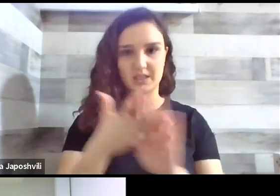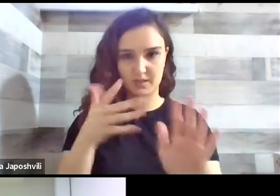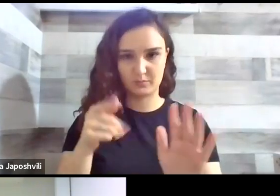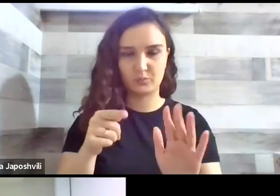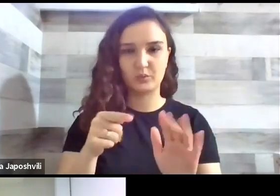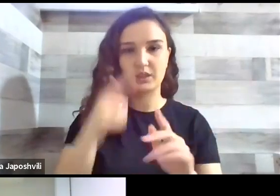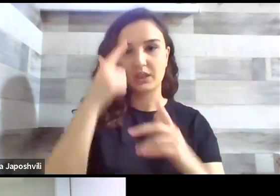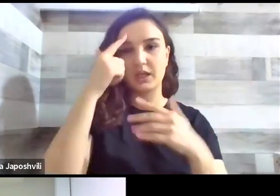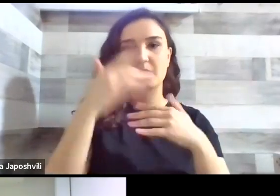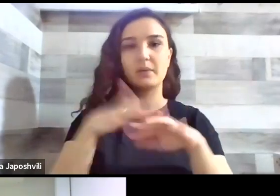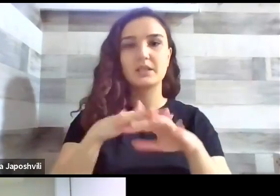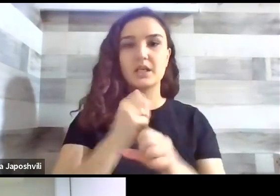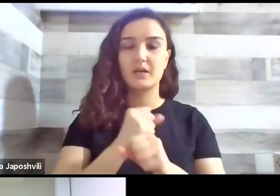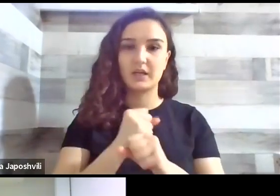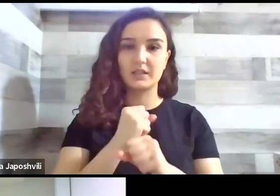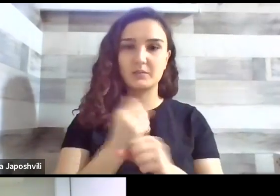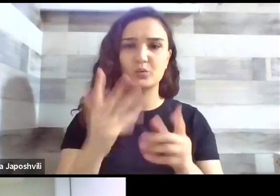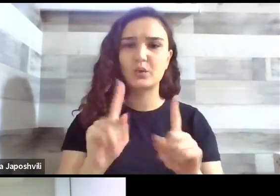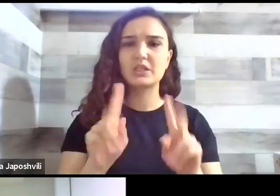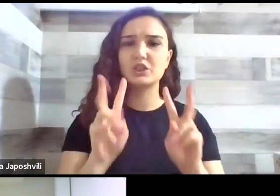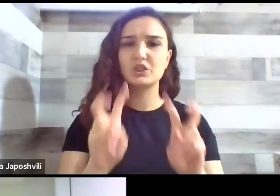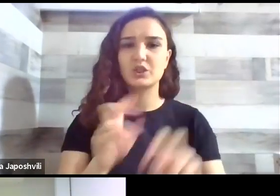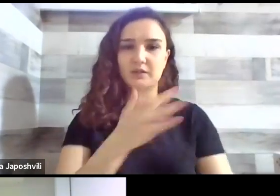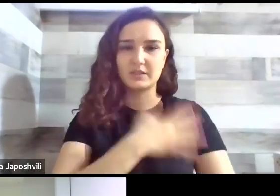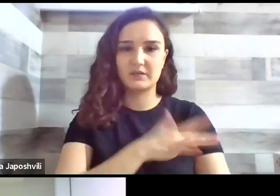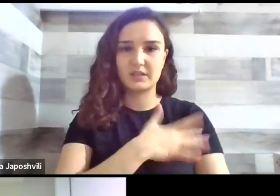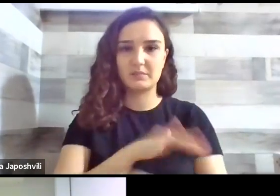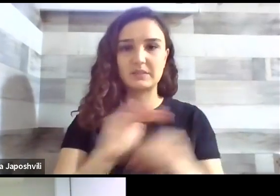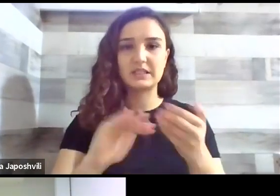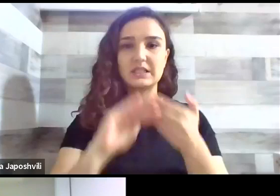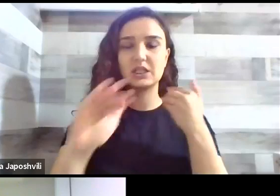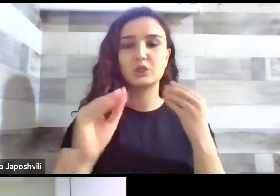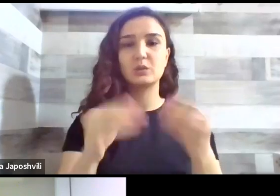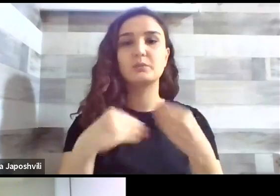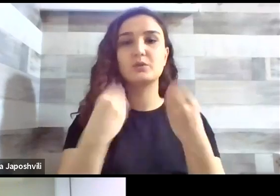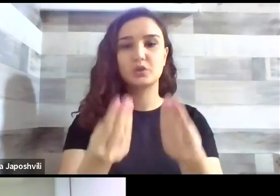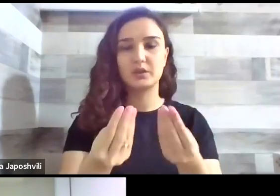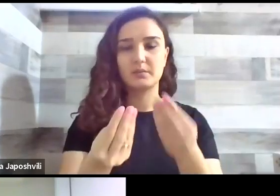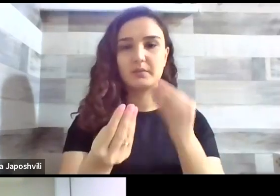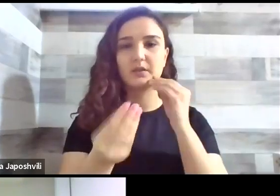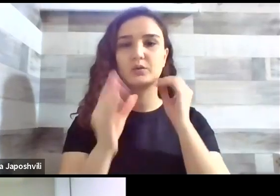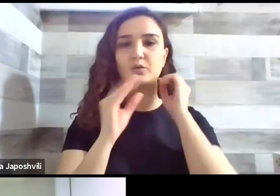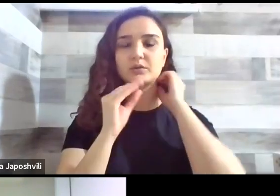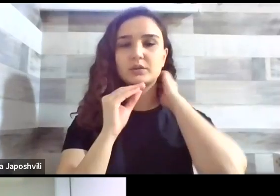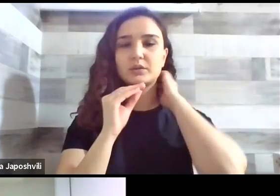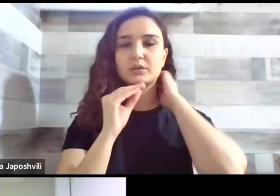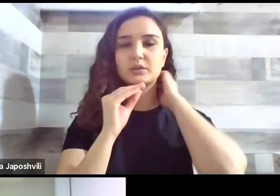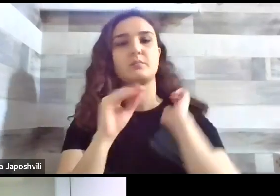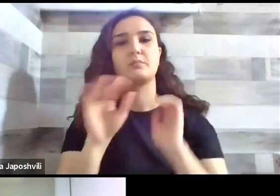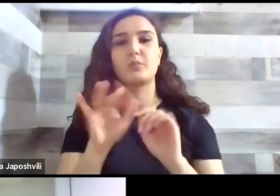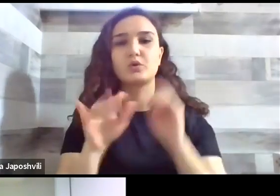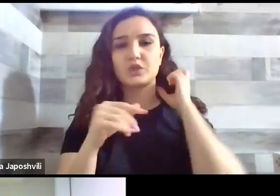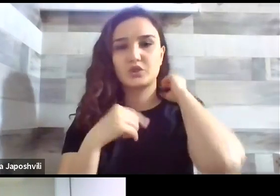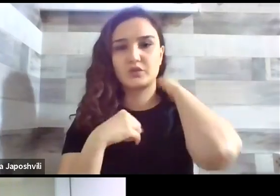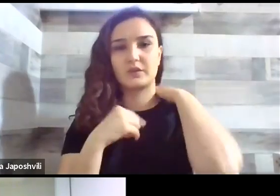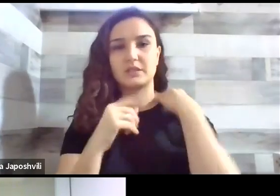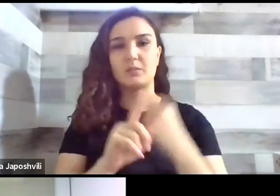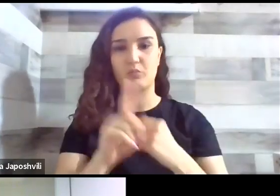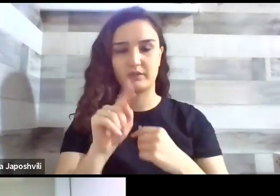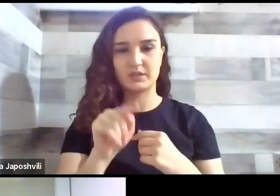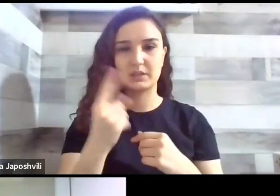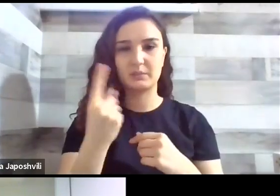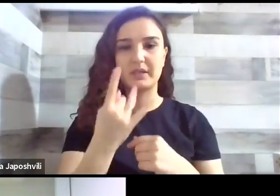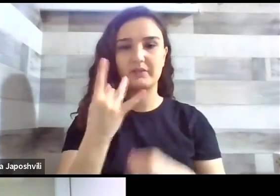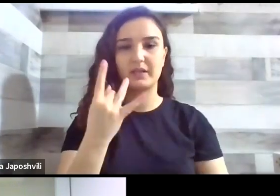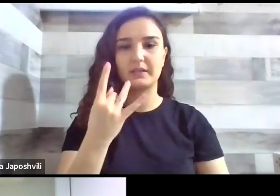რეფლექსია გაგვეკეთებინა, თუ რას ნიშნავს სერვისების დისტანციურად მიწოდება, პროცესი, რომელიც ჩვენ წამოვიწყეთ